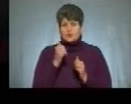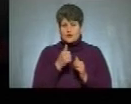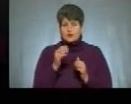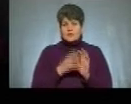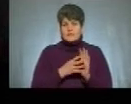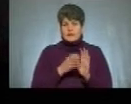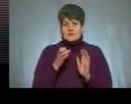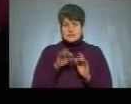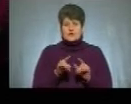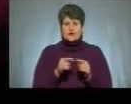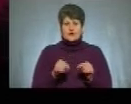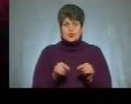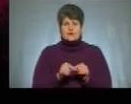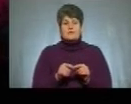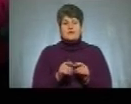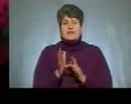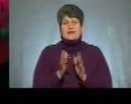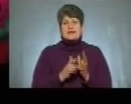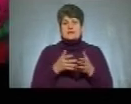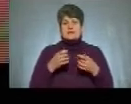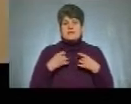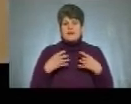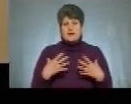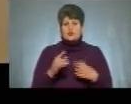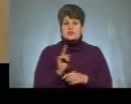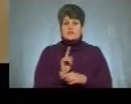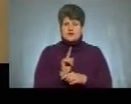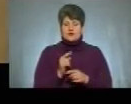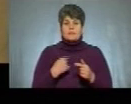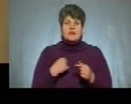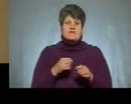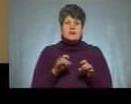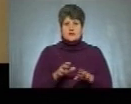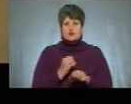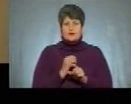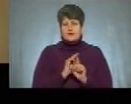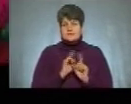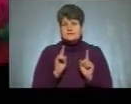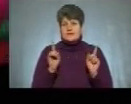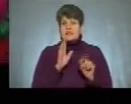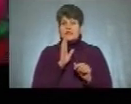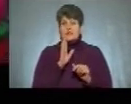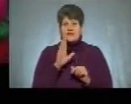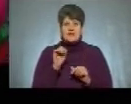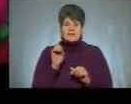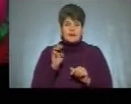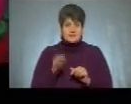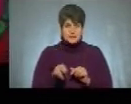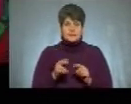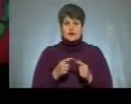організовуємо різдвяну свічечку, то кожен курінь організовує свій вертеп. Ми вирішили робити нестандартний дівочий вертеп. Тобто виникла така